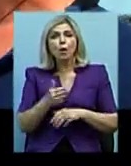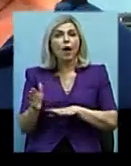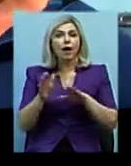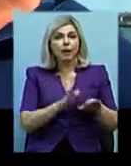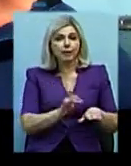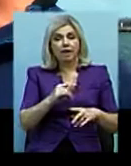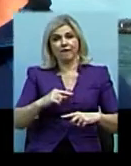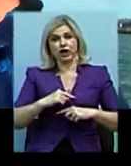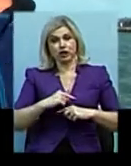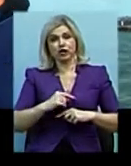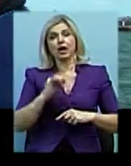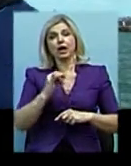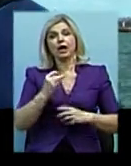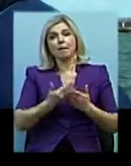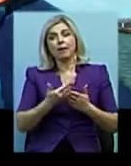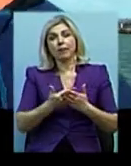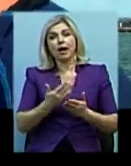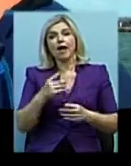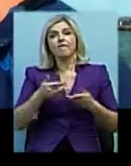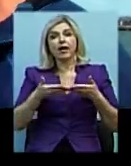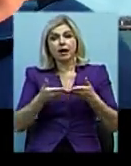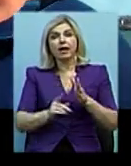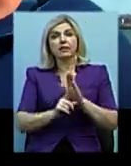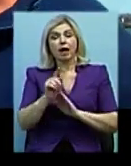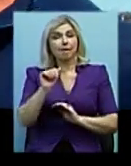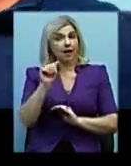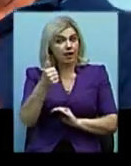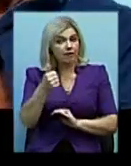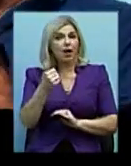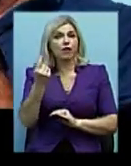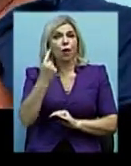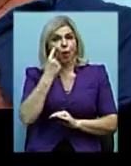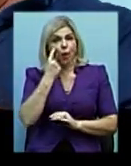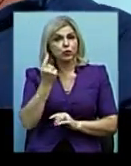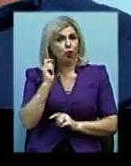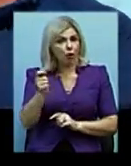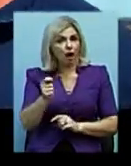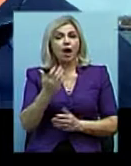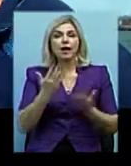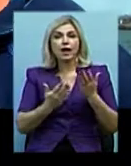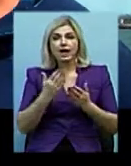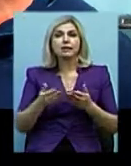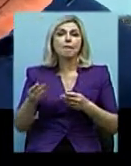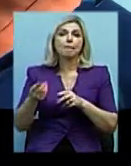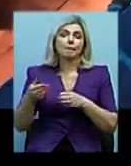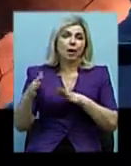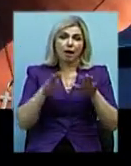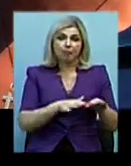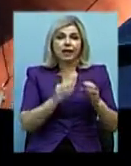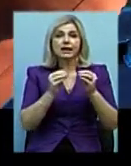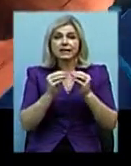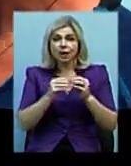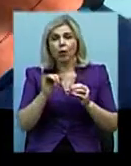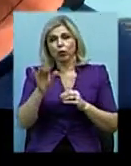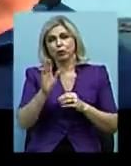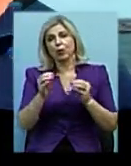на фініш. Тобто, припустимо, яхта фінішувала перша, їй нарахують одне очко. Якщо яхта прийшла 10-та, то у неї буде